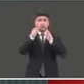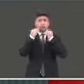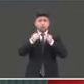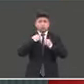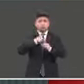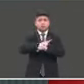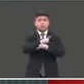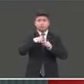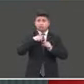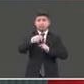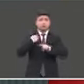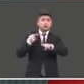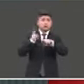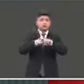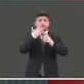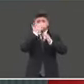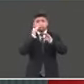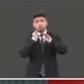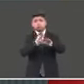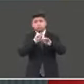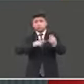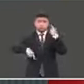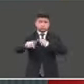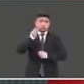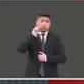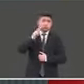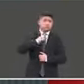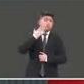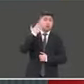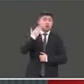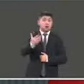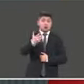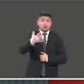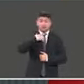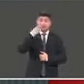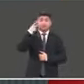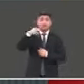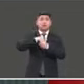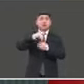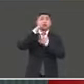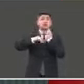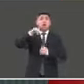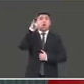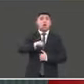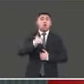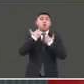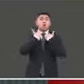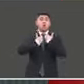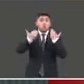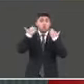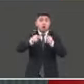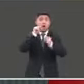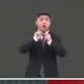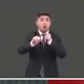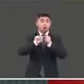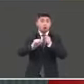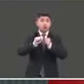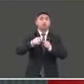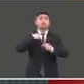olarak değerlendiriyoruz kendilerini insan haklarında hukukta ekonomide